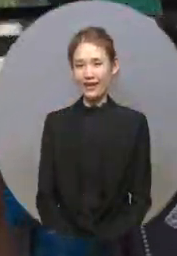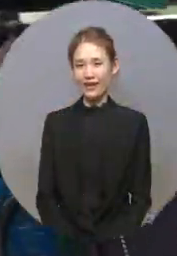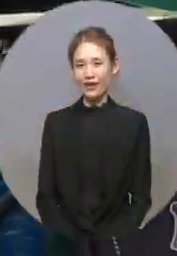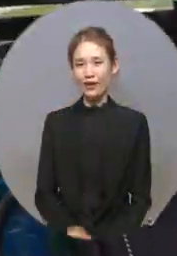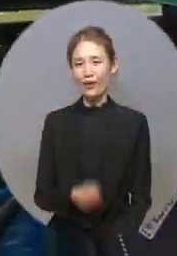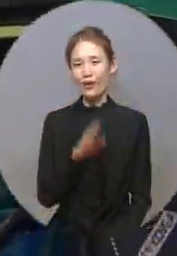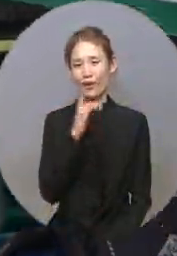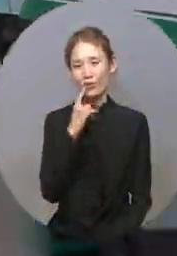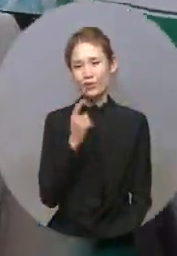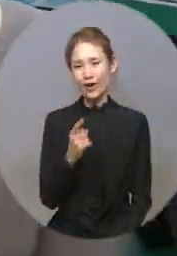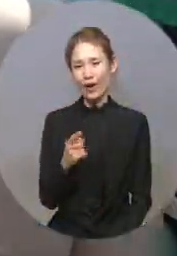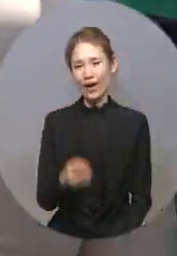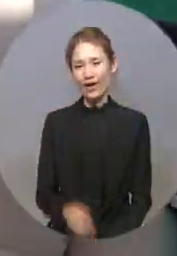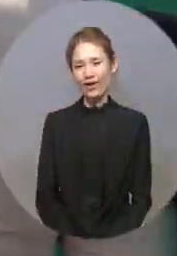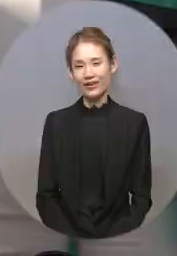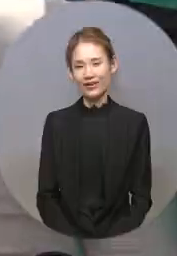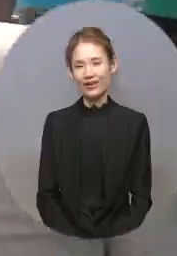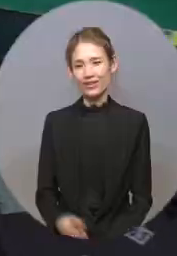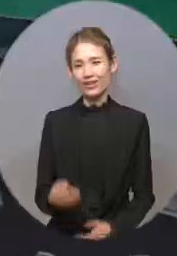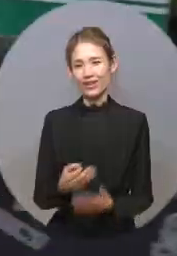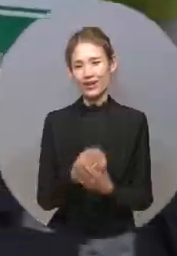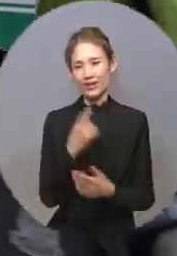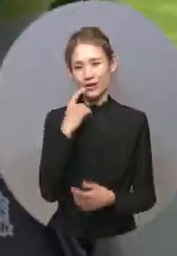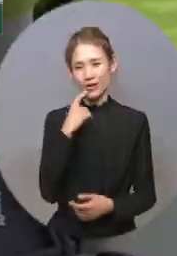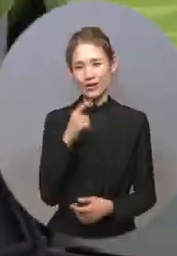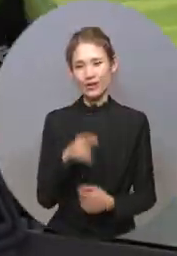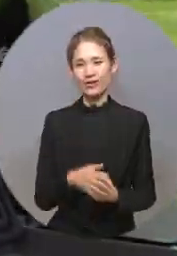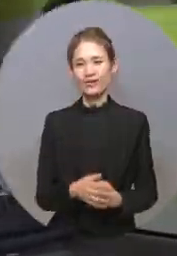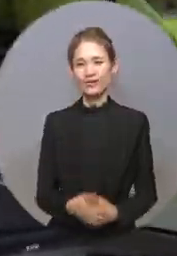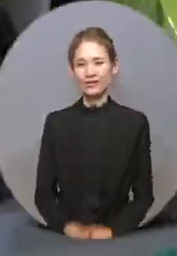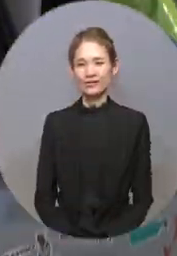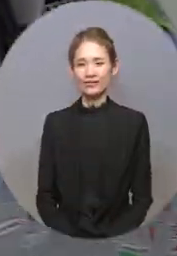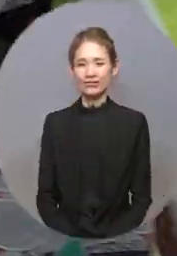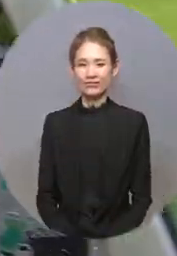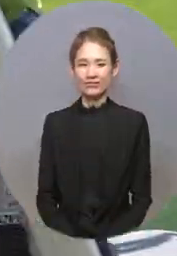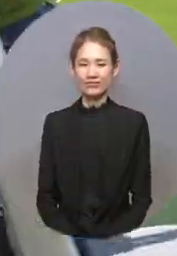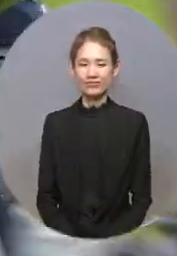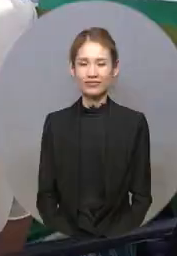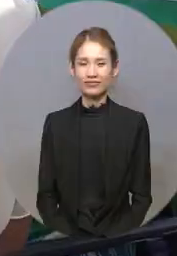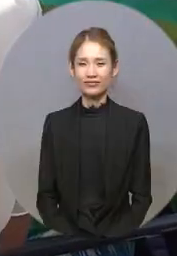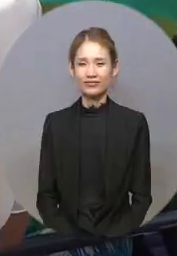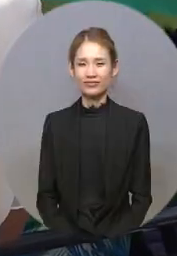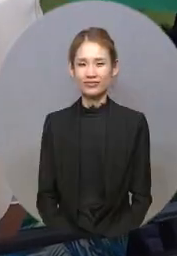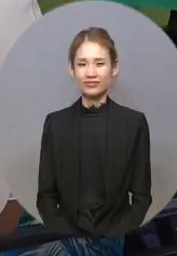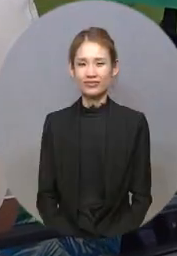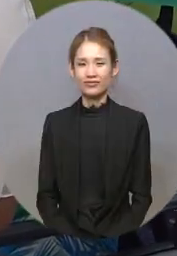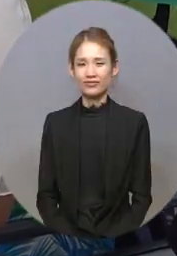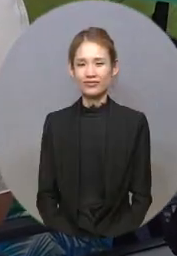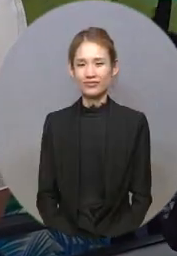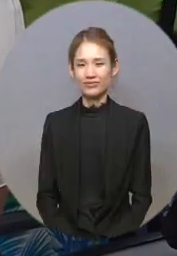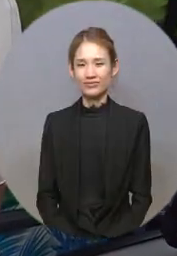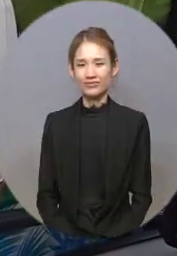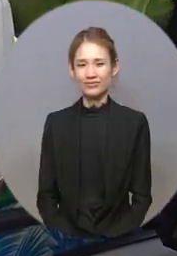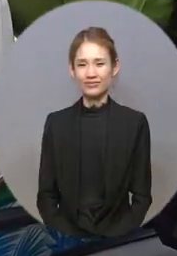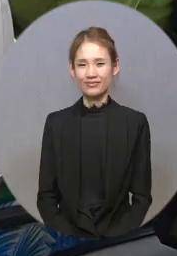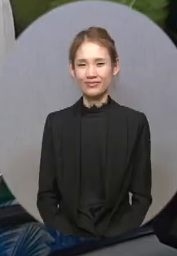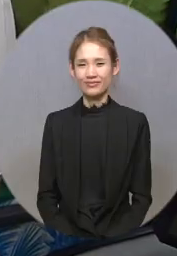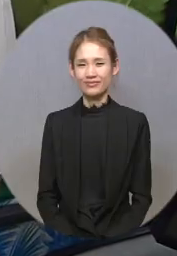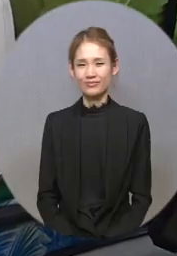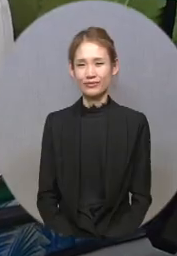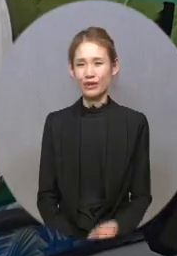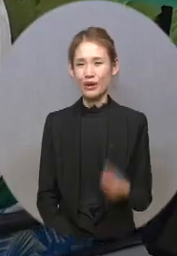진짜 부럽다. 야, 살림 잘해라잉. 부러울 일이냐? 좋았다. 해줘도, 예. 네, 해줘도. 해줘도. 예. 대박. 만 원 깎아주면 안